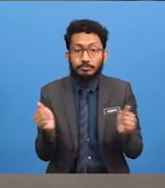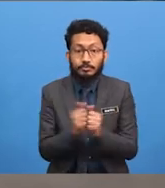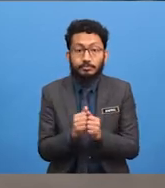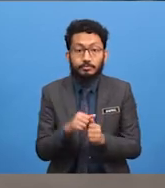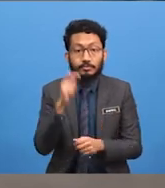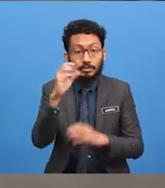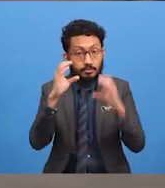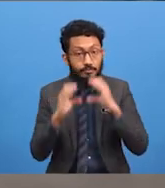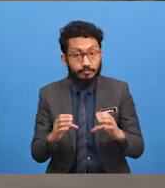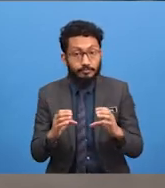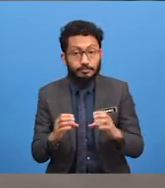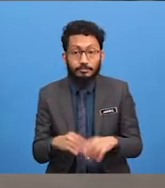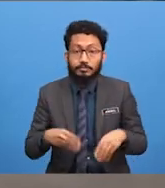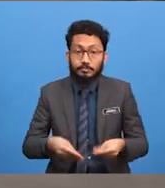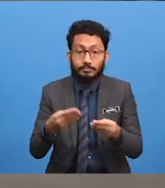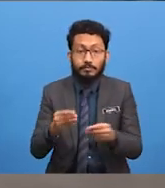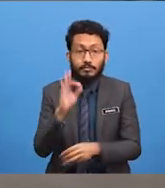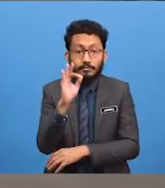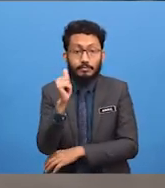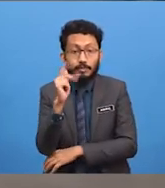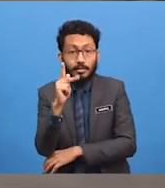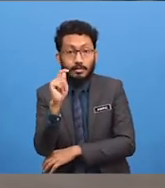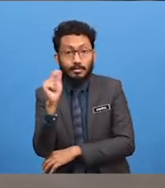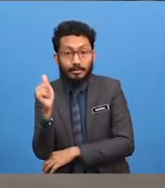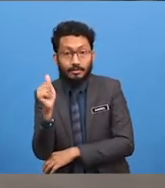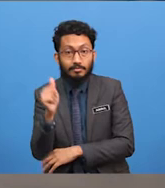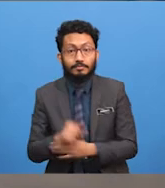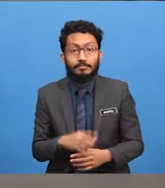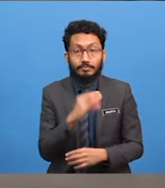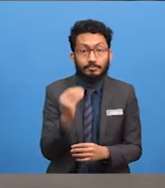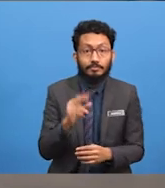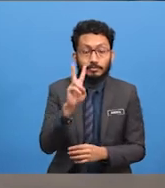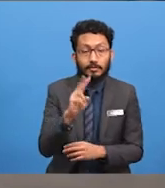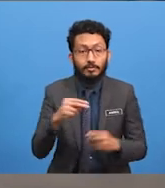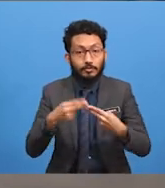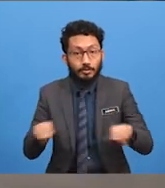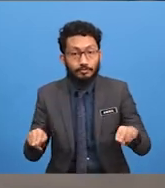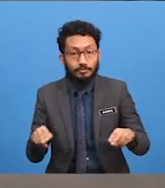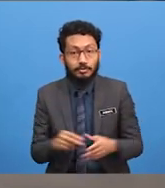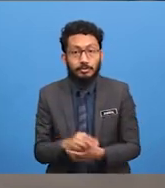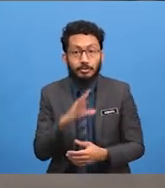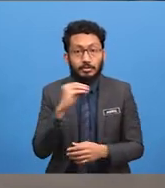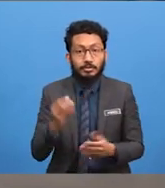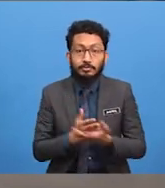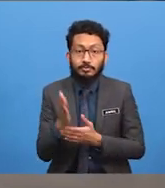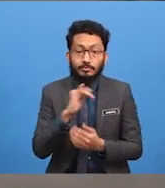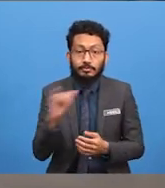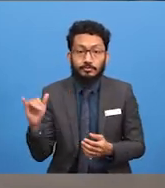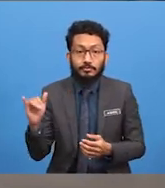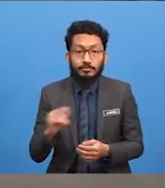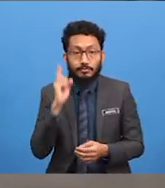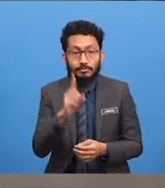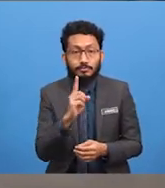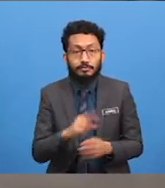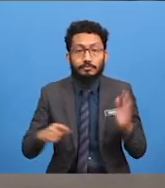teknik memberikan fakta diikuti dengan 2 huraian dan seterusnya